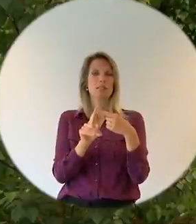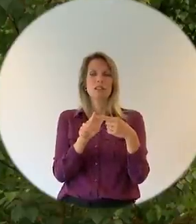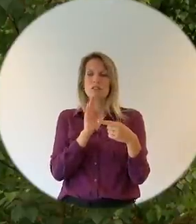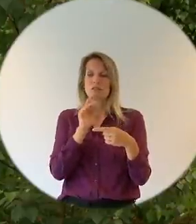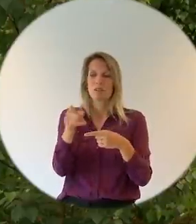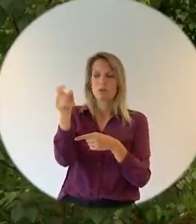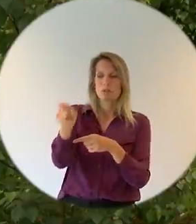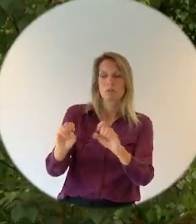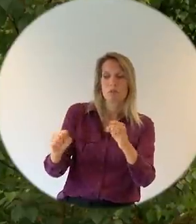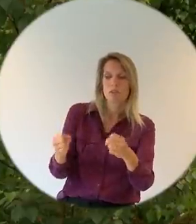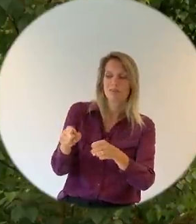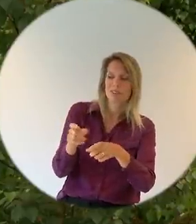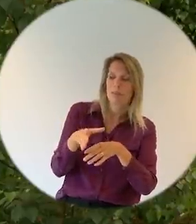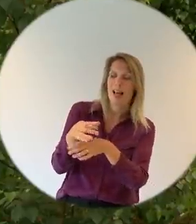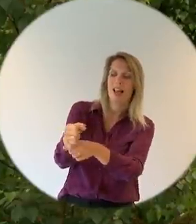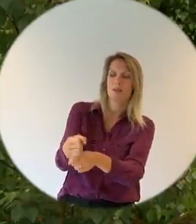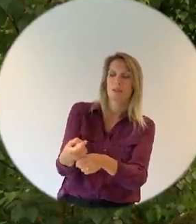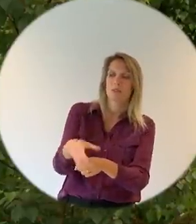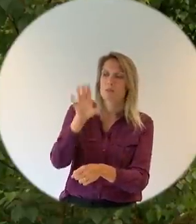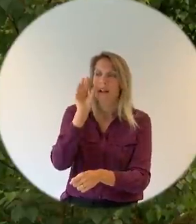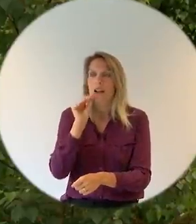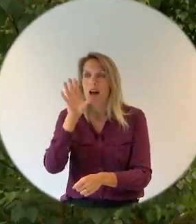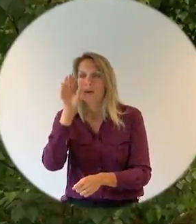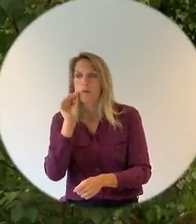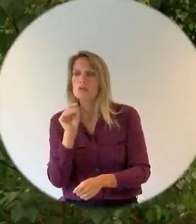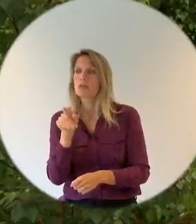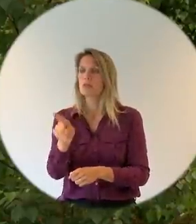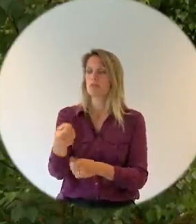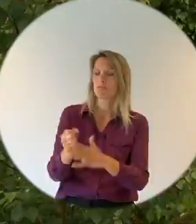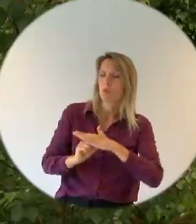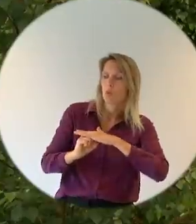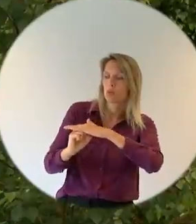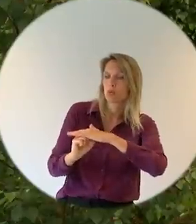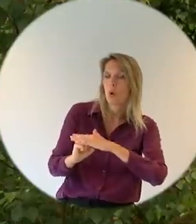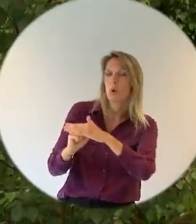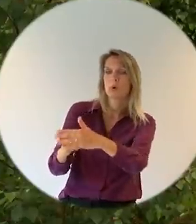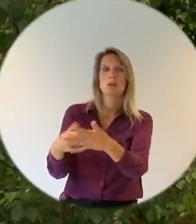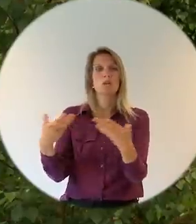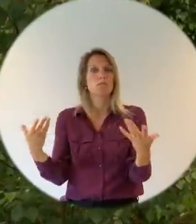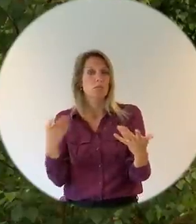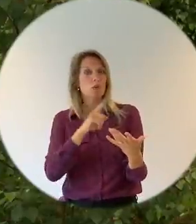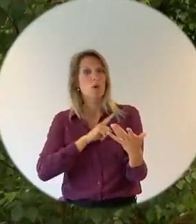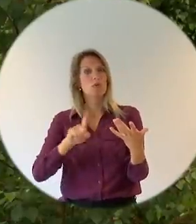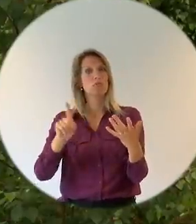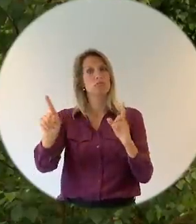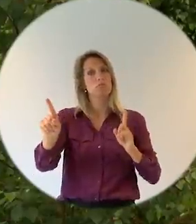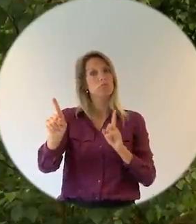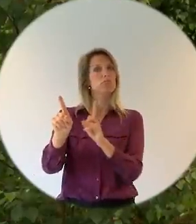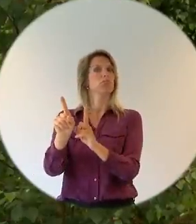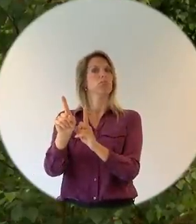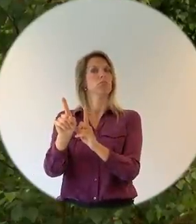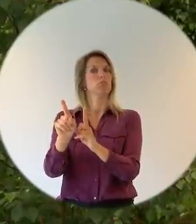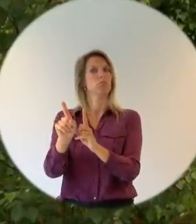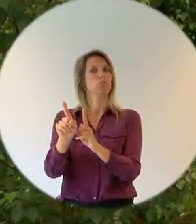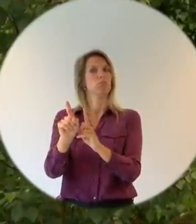je hem helpen. Moet je naar haar luisteren. Moet je haar ondersteunen. Moet je erbij zijn. Wat wij